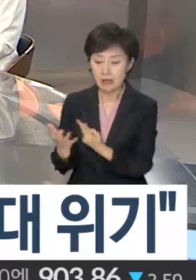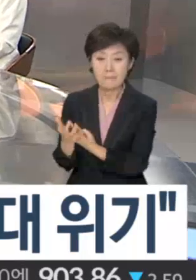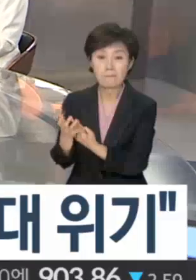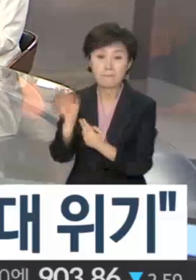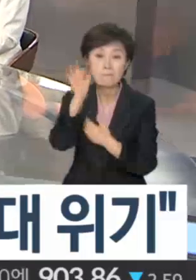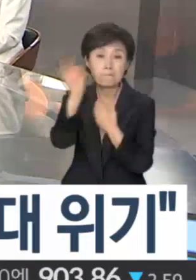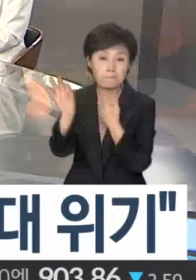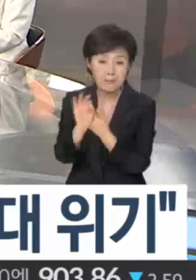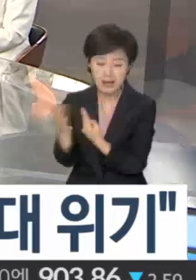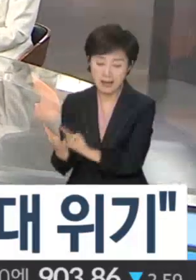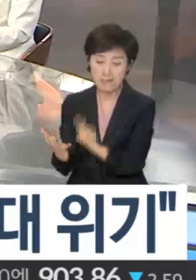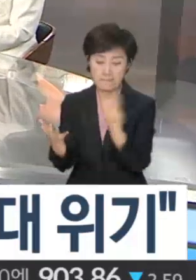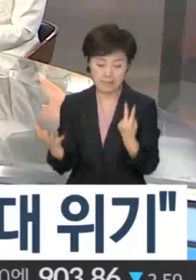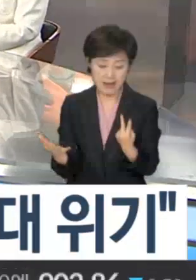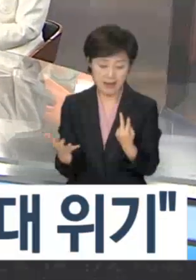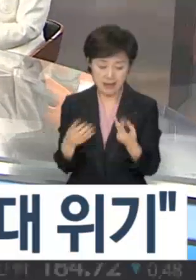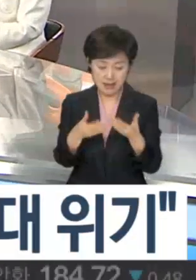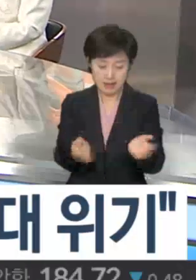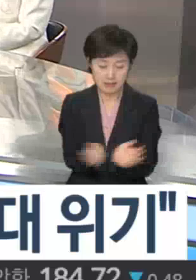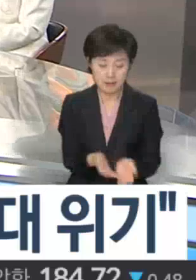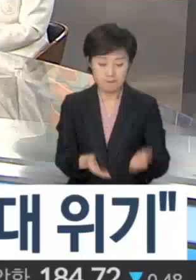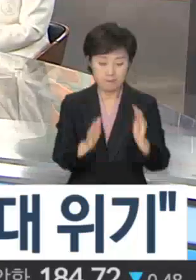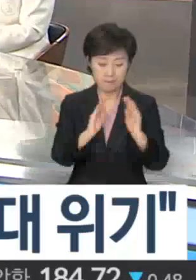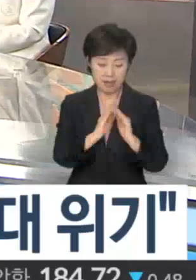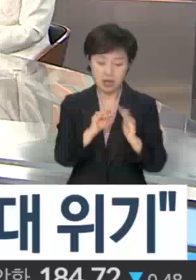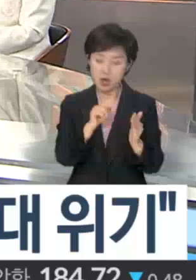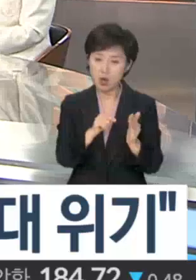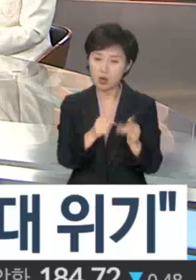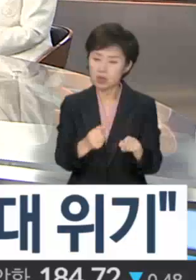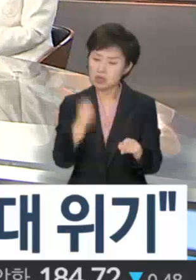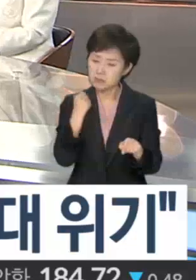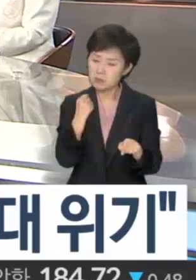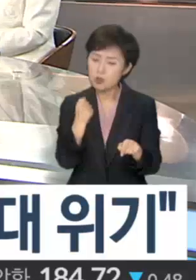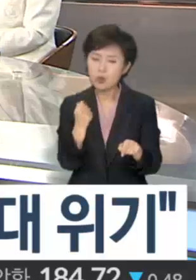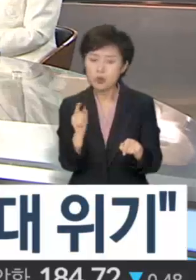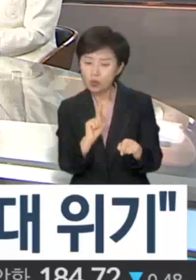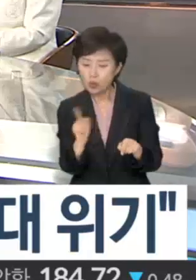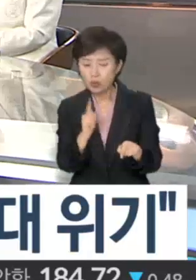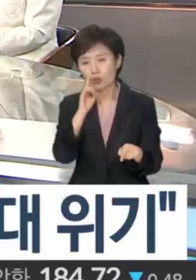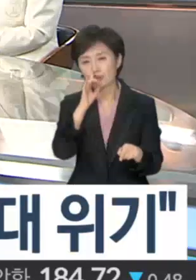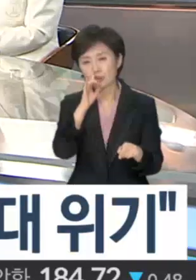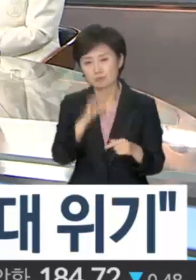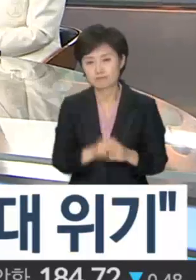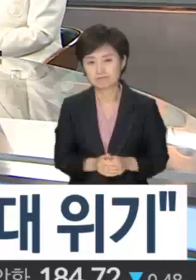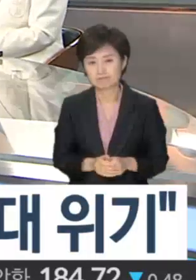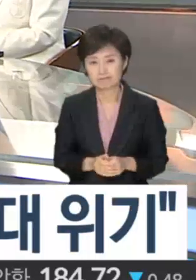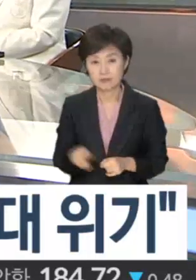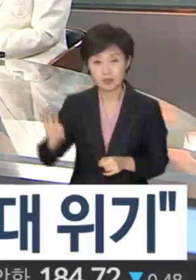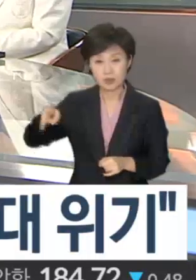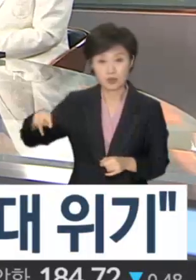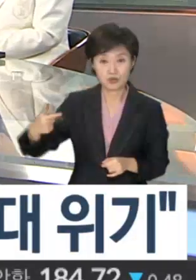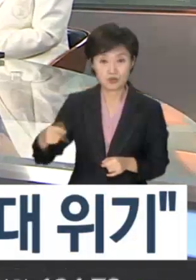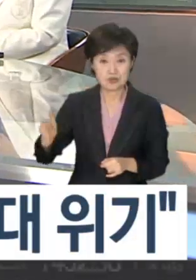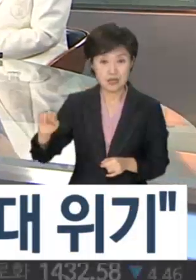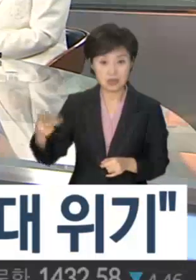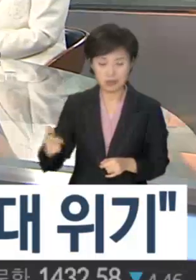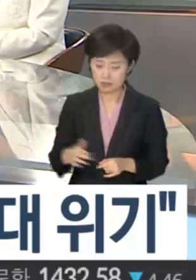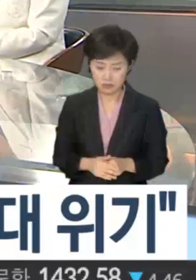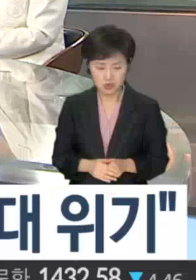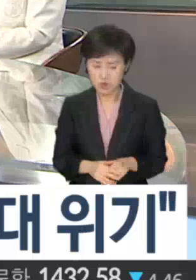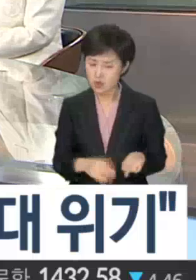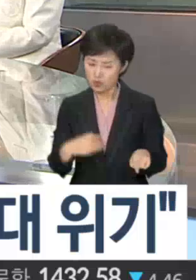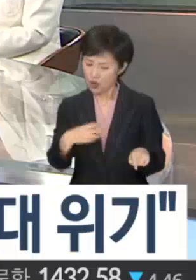얼마나 될 것인가? 국민의힘 내부에서도 의견은 좀 엇갈리는 것 같습니다. 윤상현 의원처럼 파급력이 클 것이다